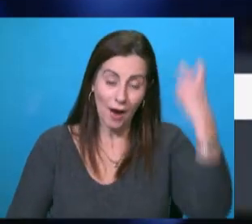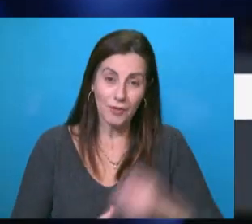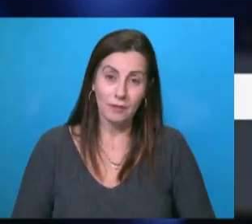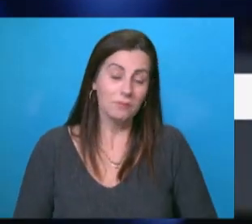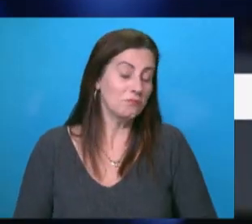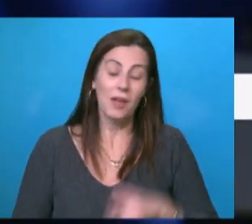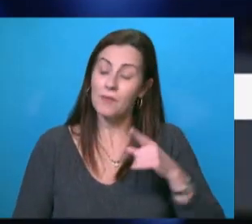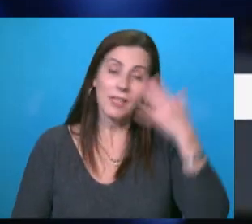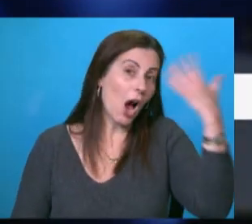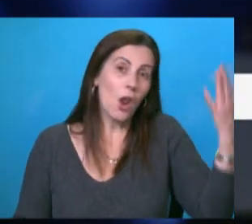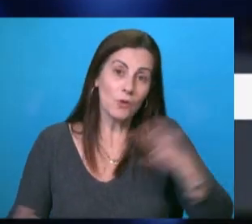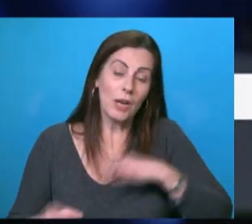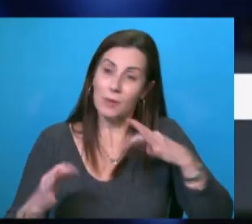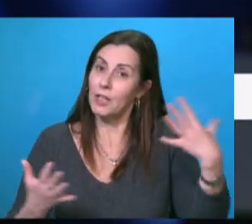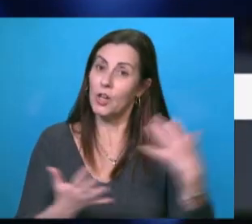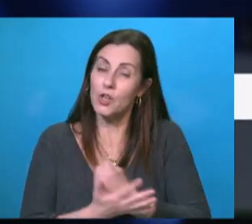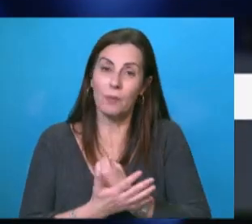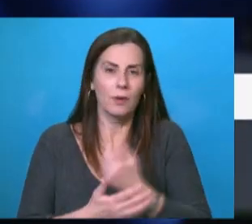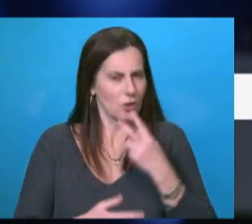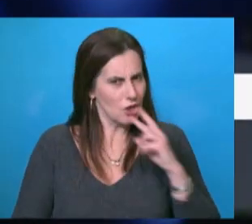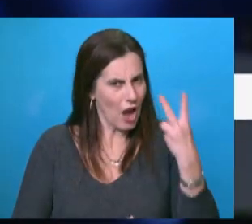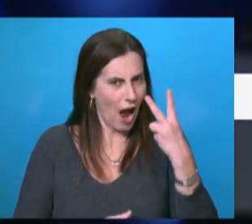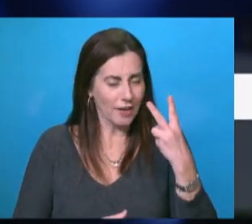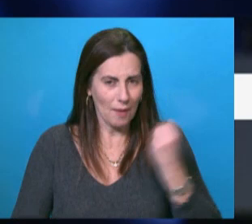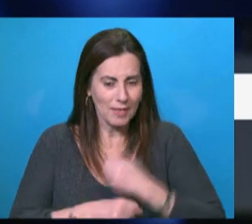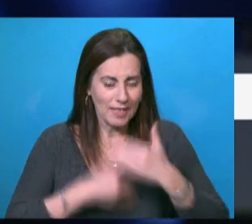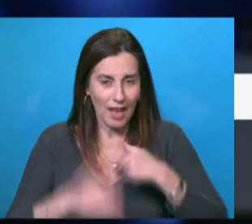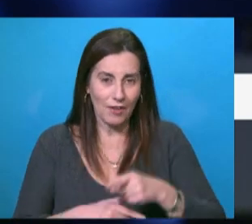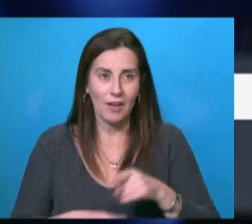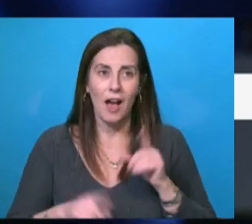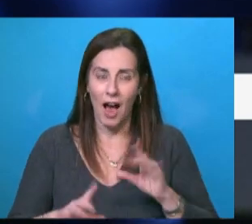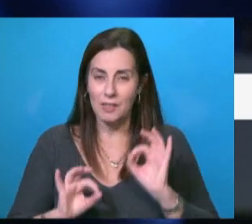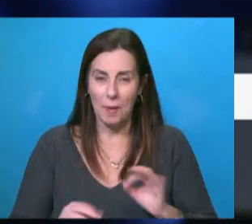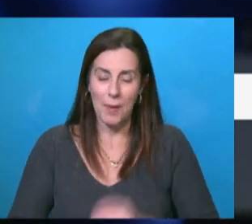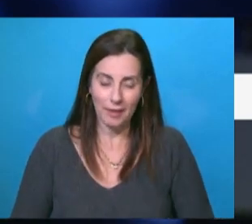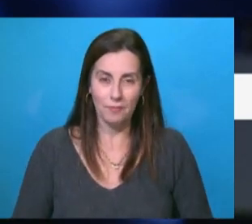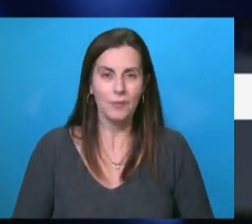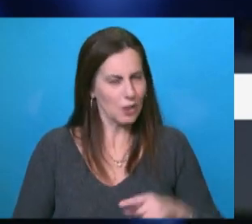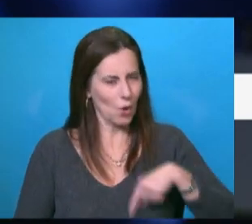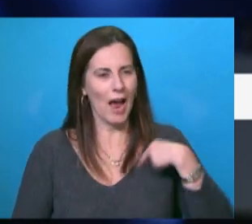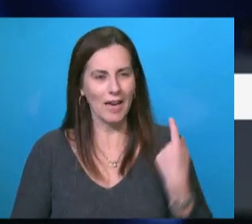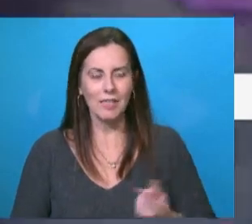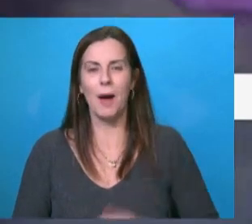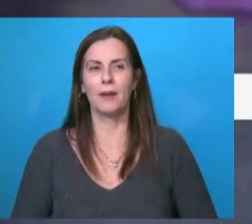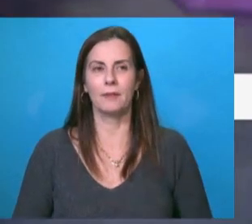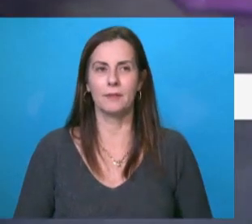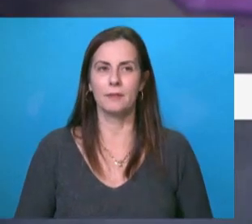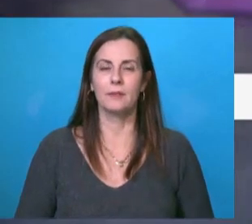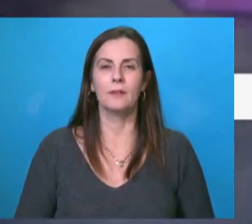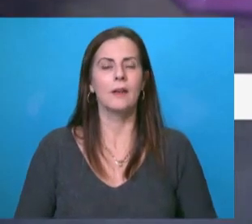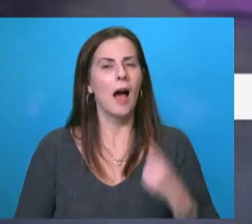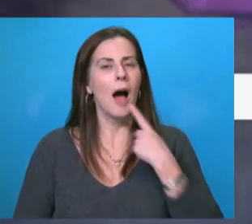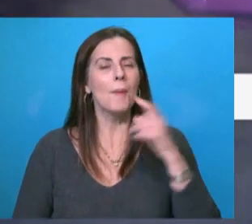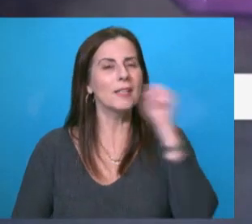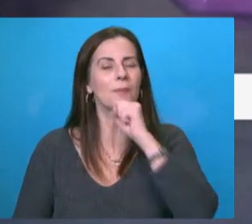חלום שבאמת התגשם, לקח איזה שנתיים להרים את הדבר הזה, ככה ש... זה לוקח זמן לדברים האלה. זה לוקח. הזכרת את אחינועם ניני,